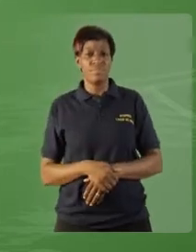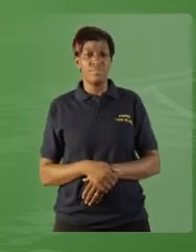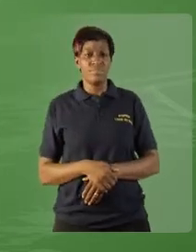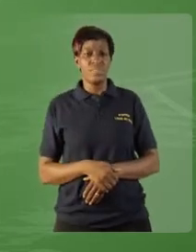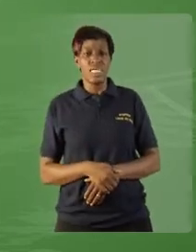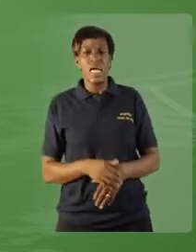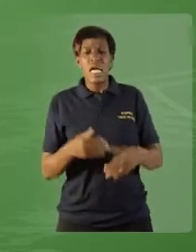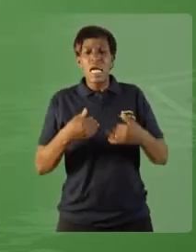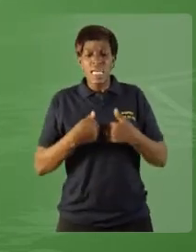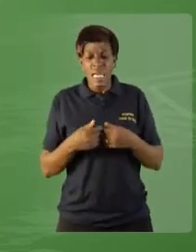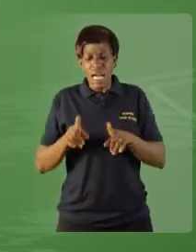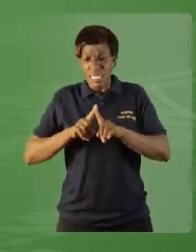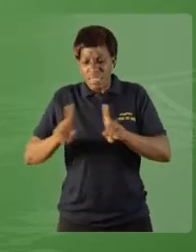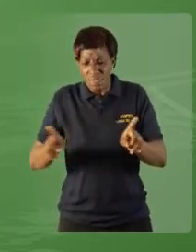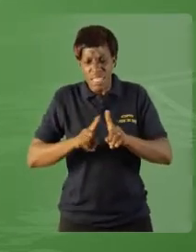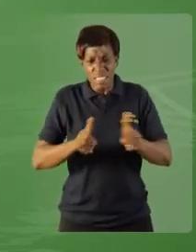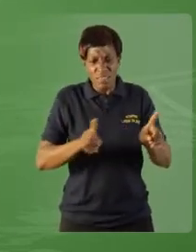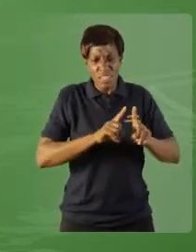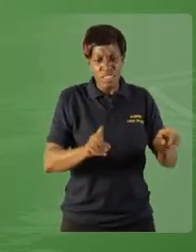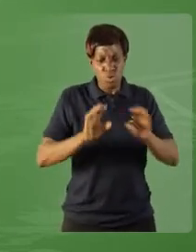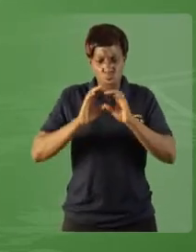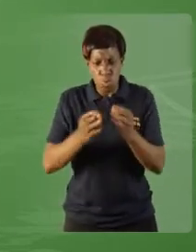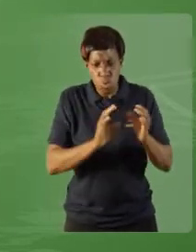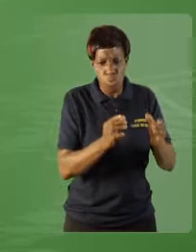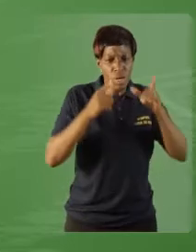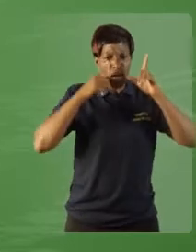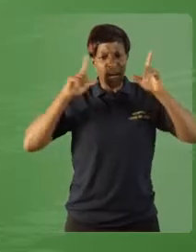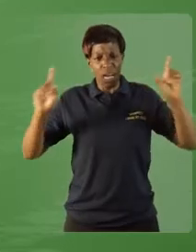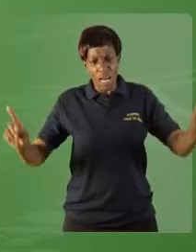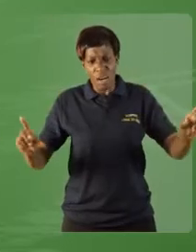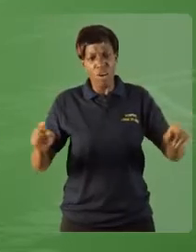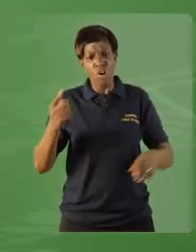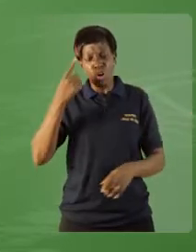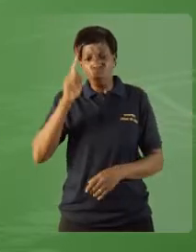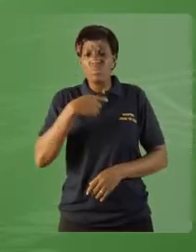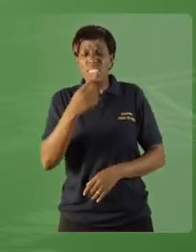Évidemment, il y a différents registres de langue pour exprimer la même question.